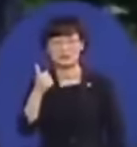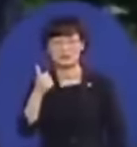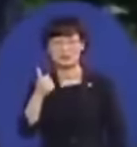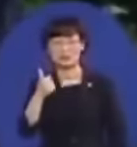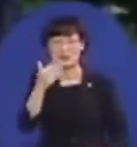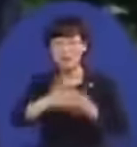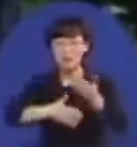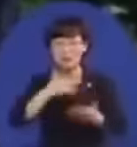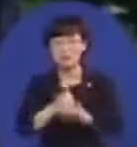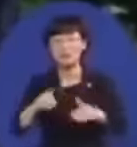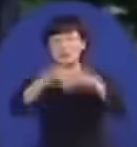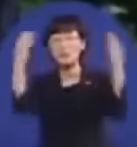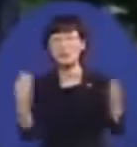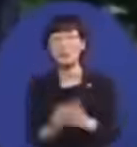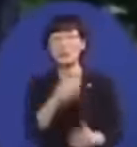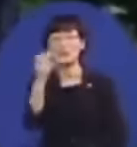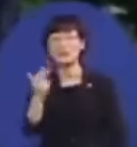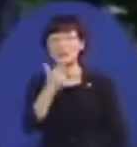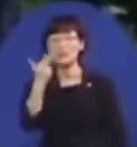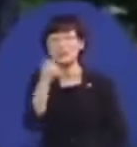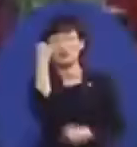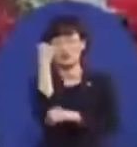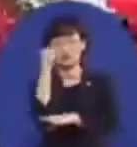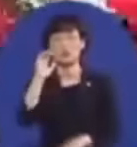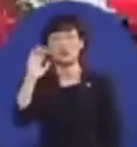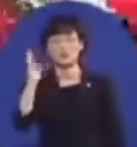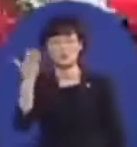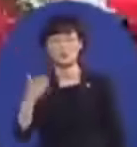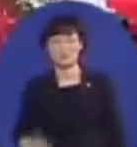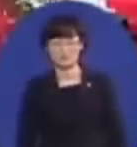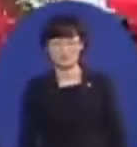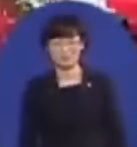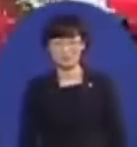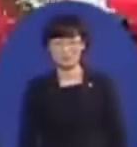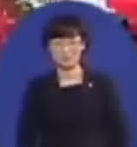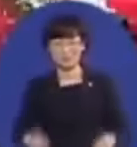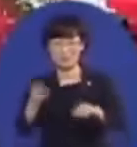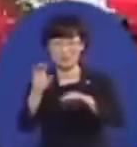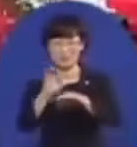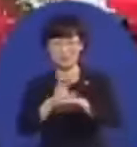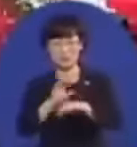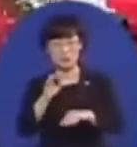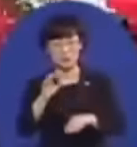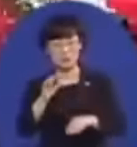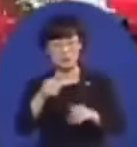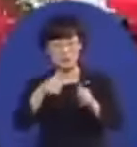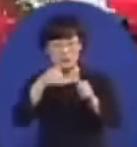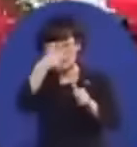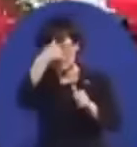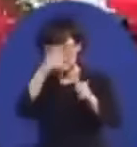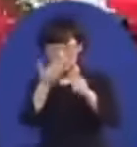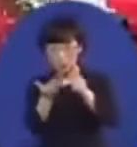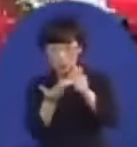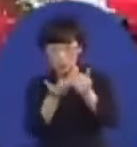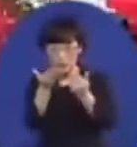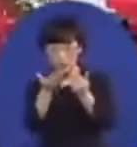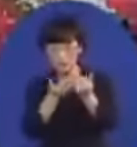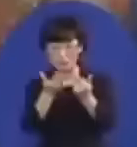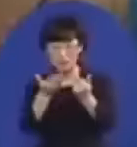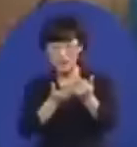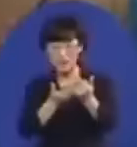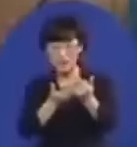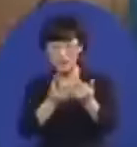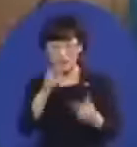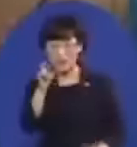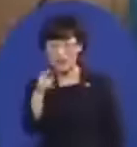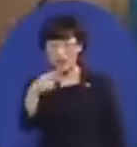하나님이 모든 생명의 근원이 되시는 것입니다. 인도네시아의 에디 레오 목사님은 이런 이야기를 한